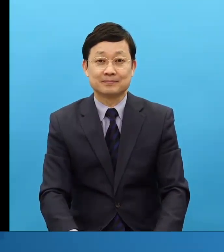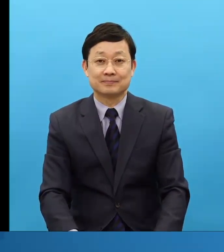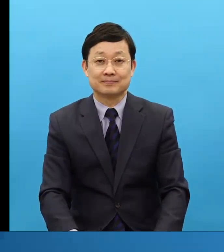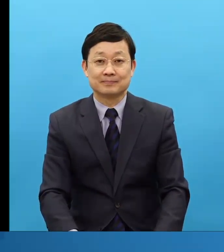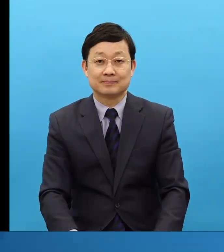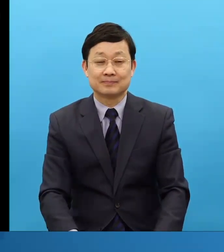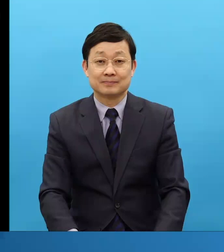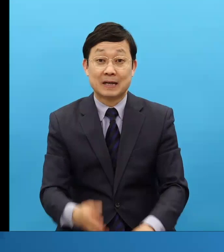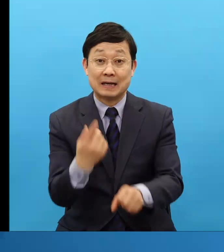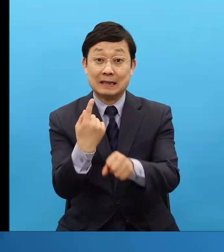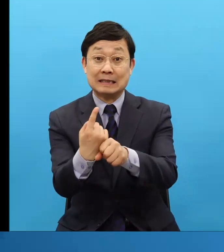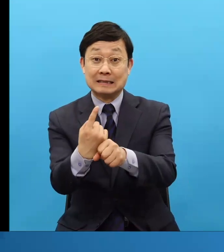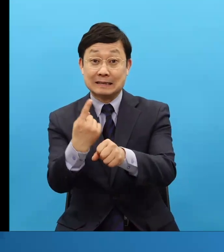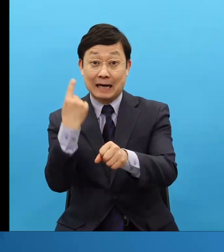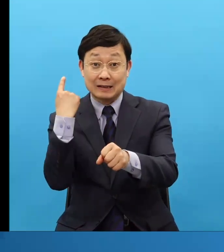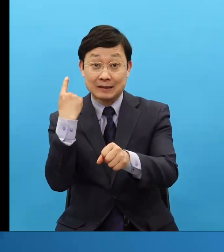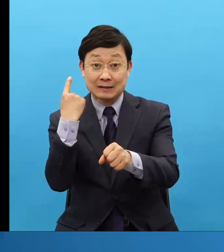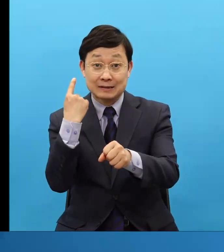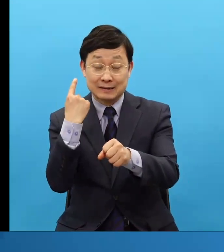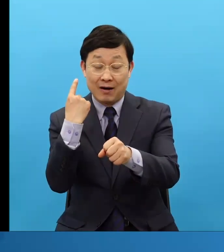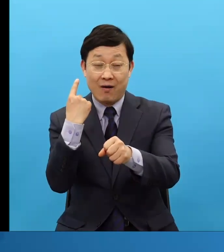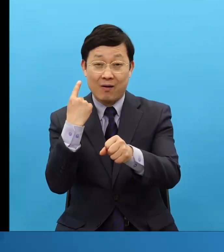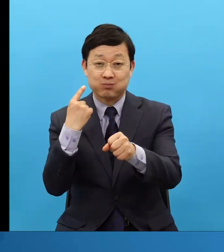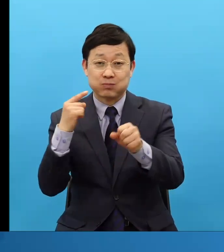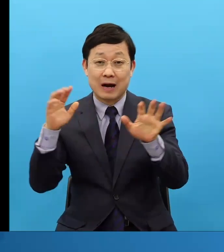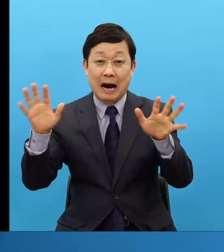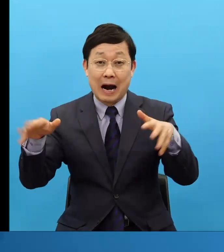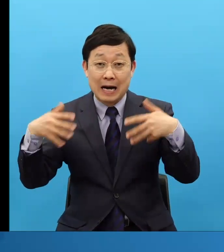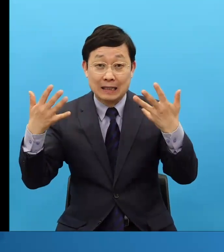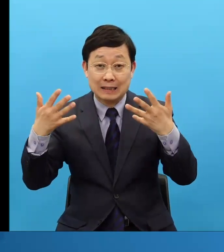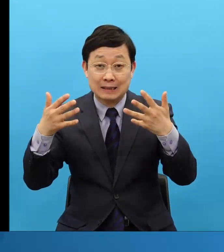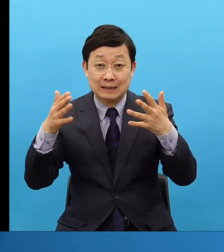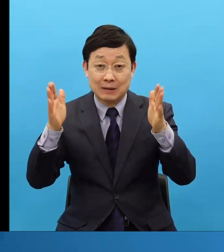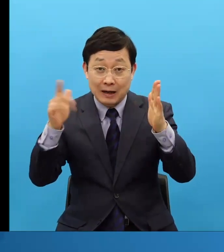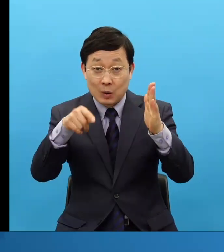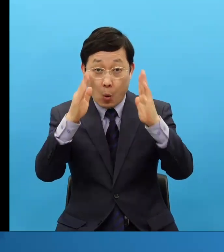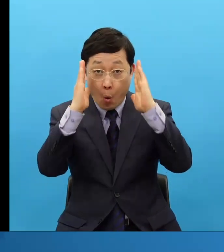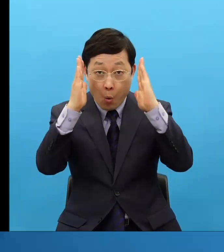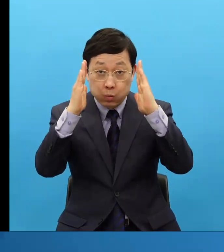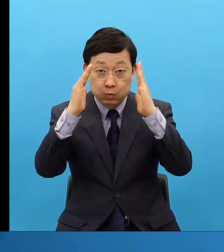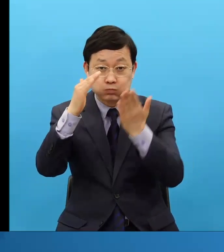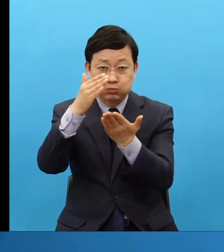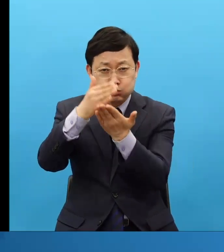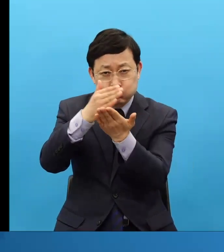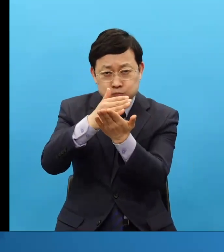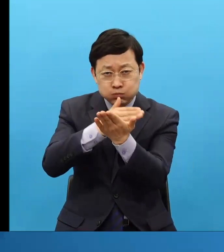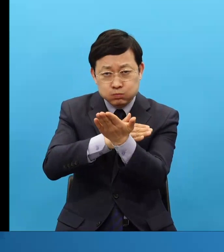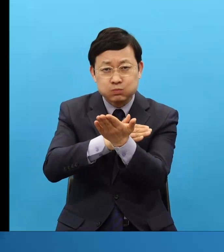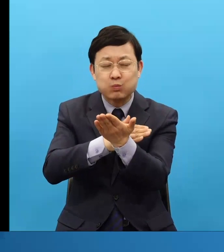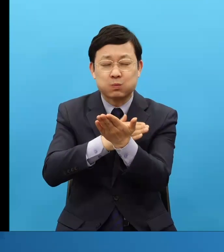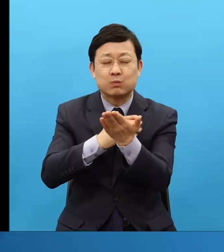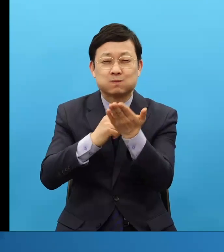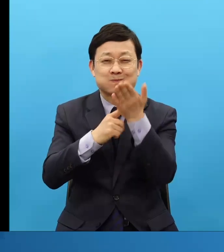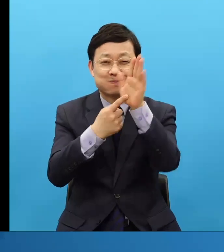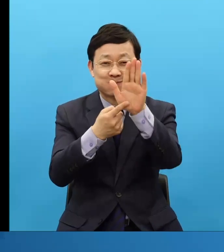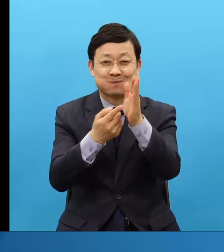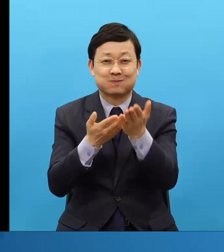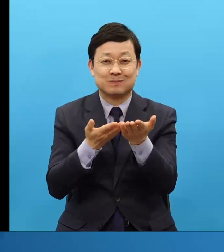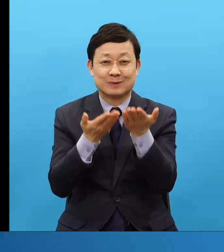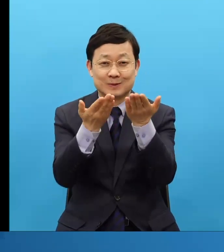2022년 가을 학기 28학기 경과 보고 드립니다. Progress report for the fall semester of 2022, 28th